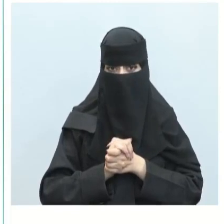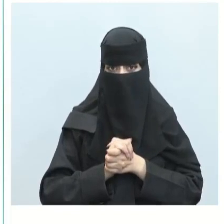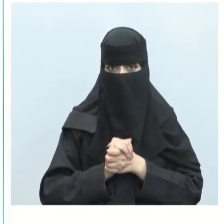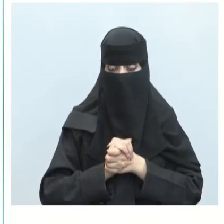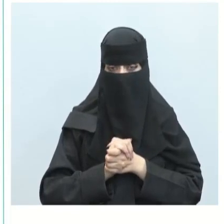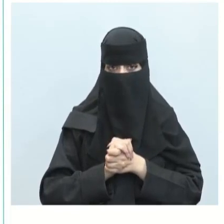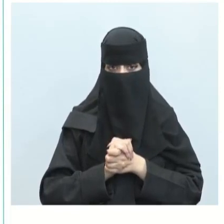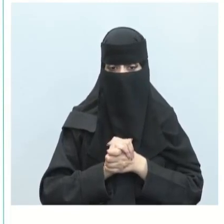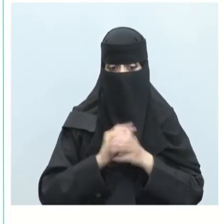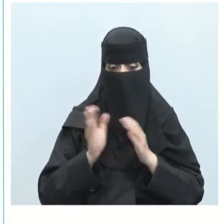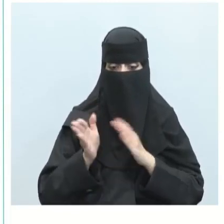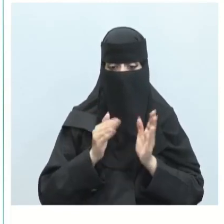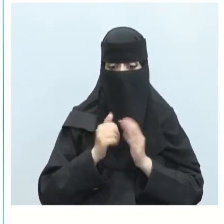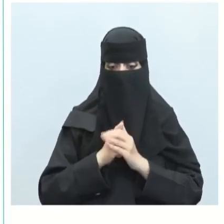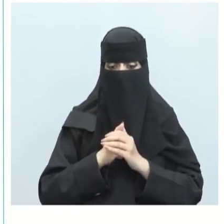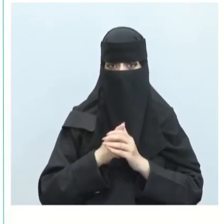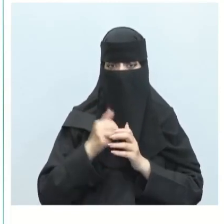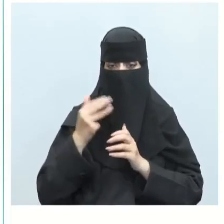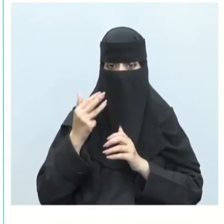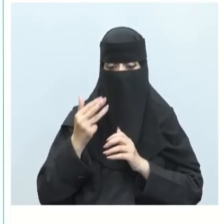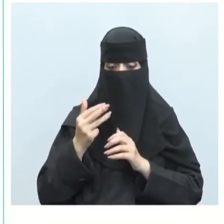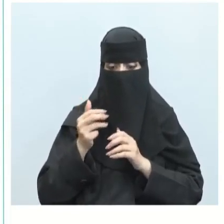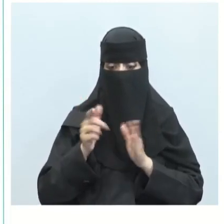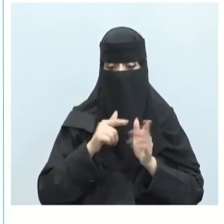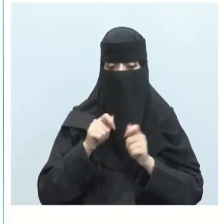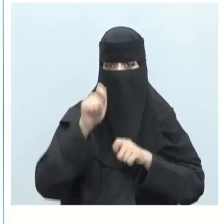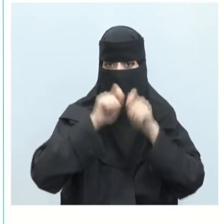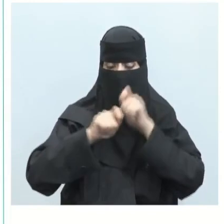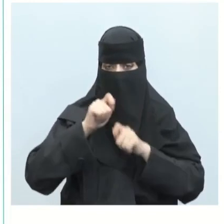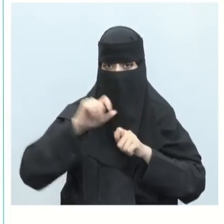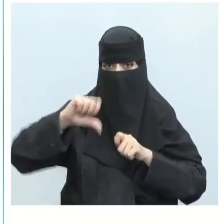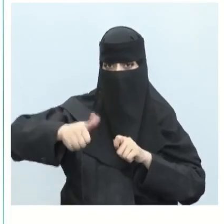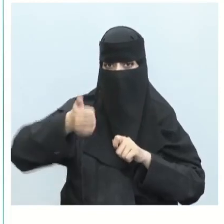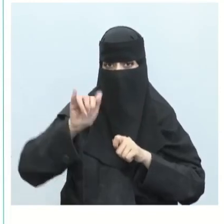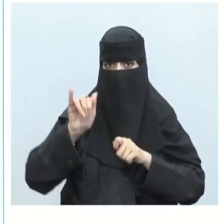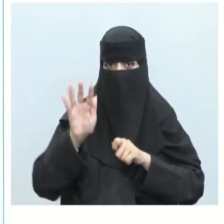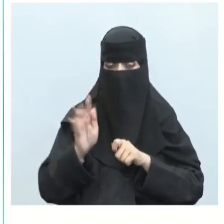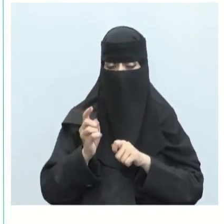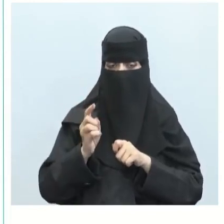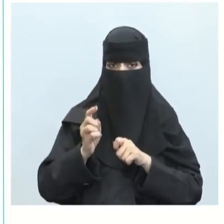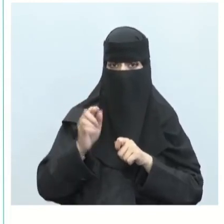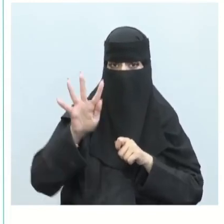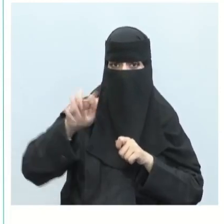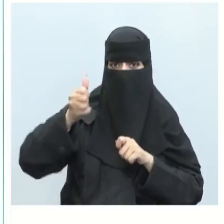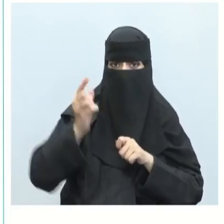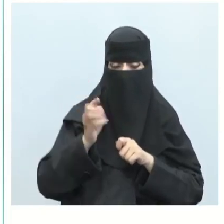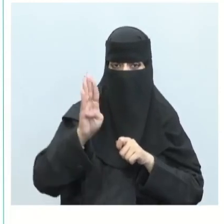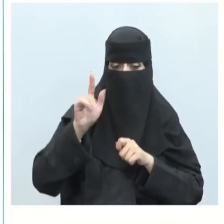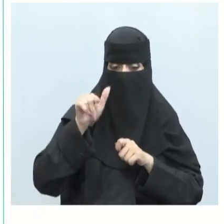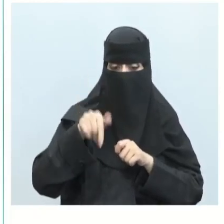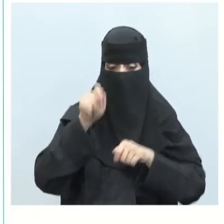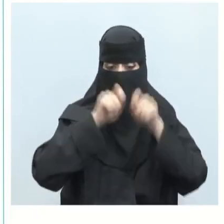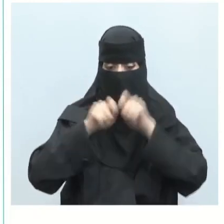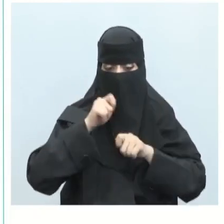بروتوكول دومين نيم سيستم في الفقره التاسعه يستخدم برنامج واير شارك في